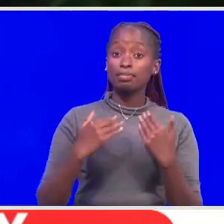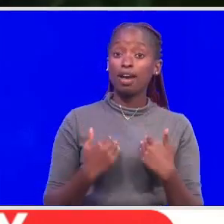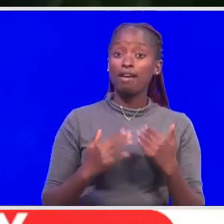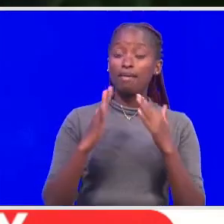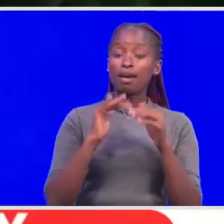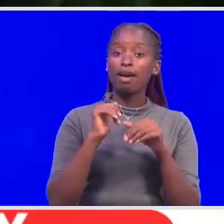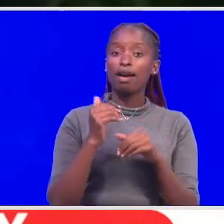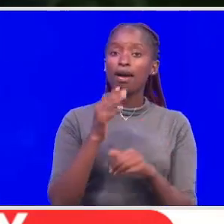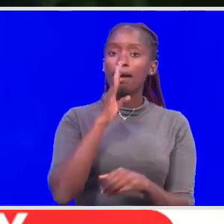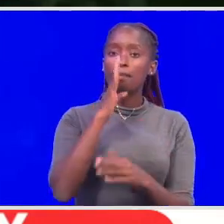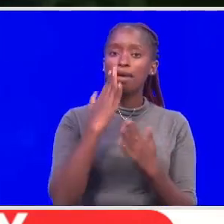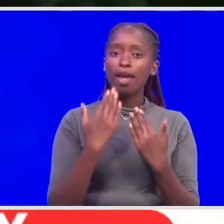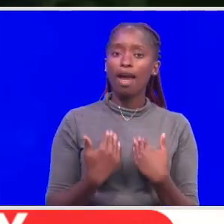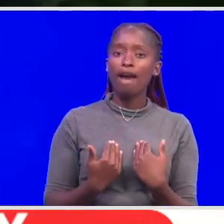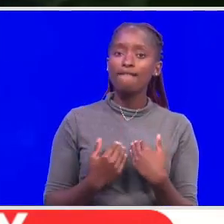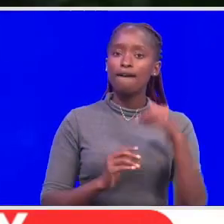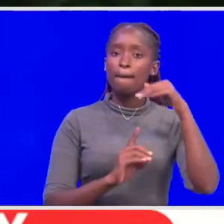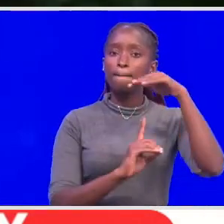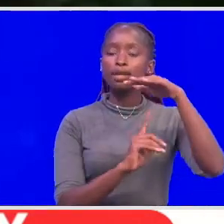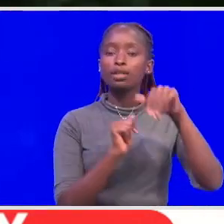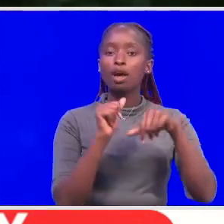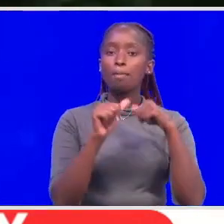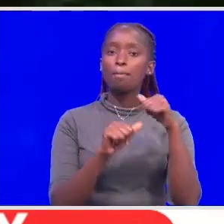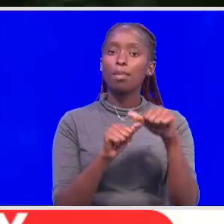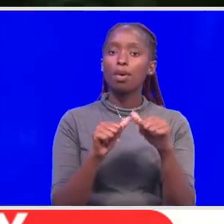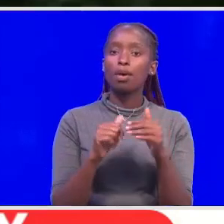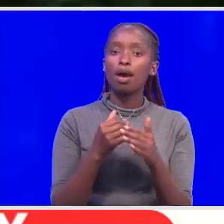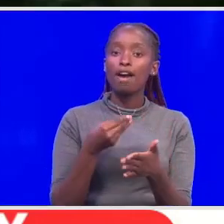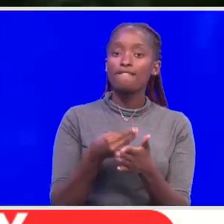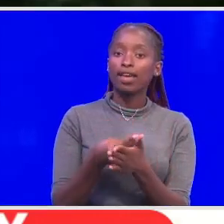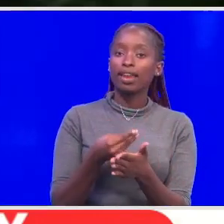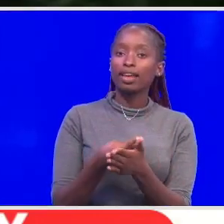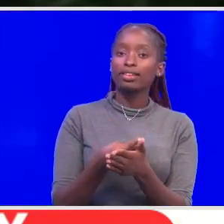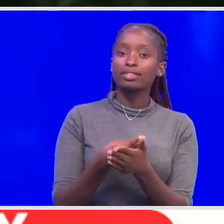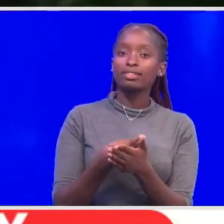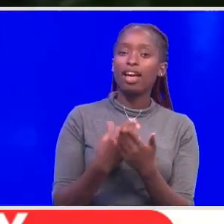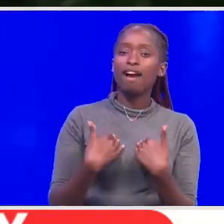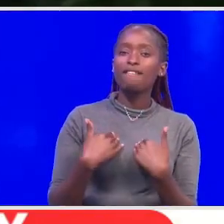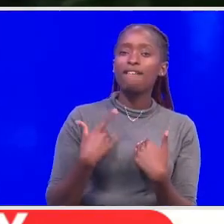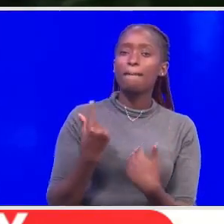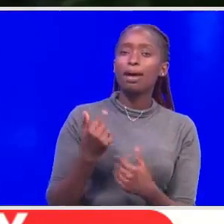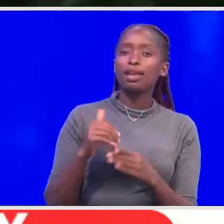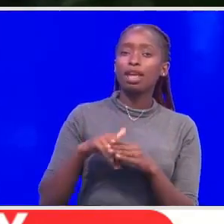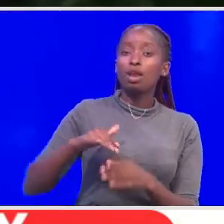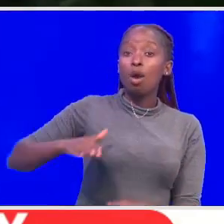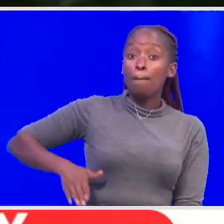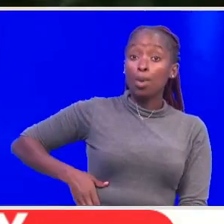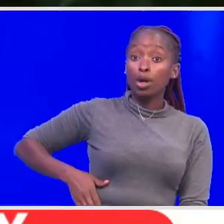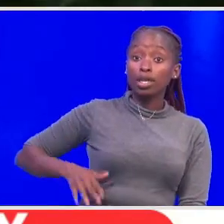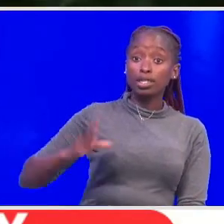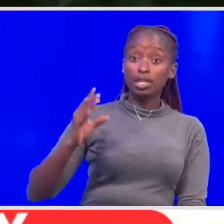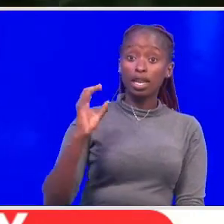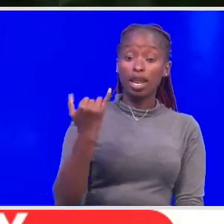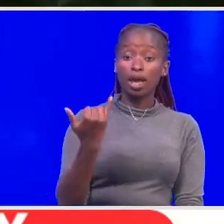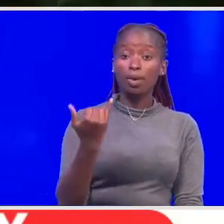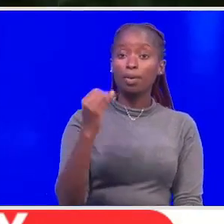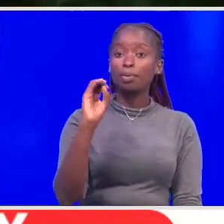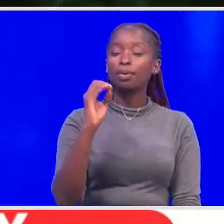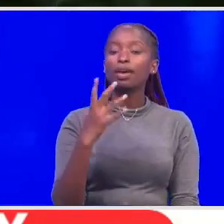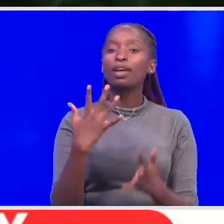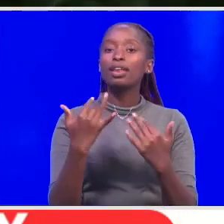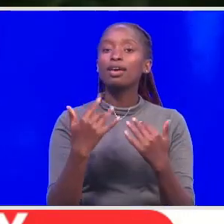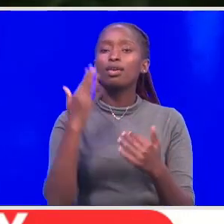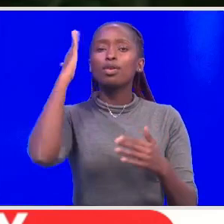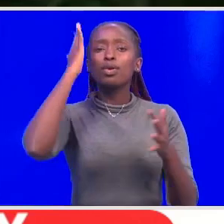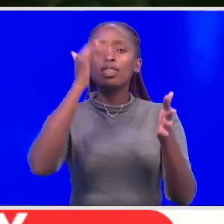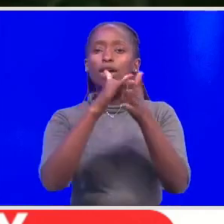fedha, najua. Hakuna pesa mfukoni. Mimi najua hiyo. Ni ukweli ama